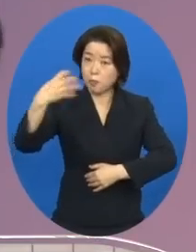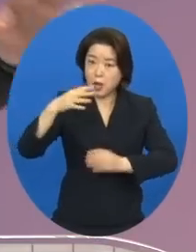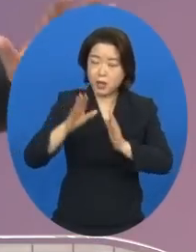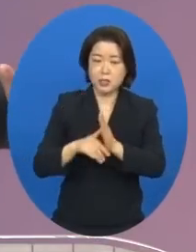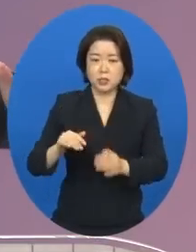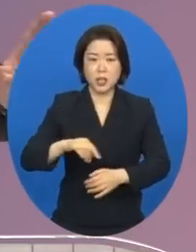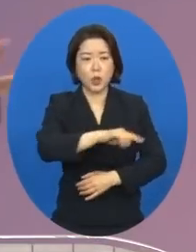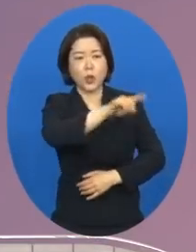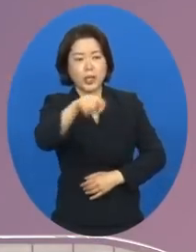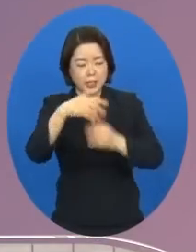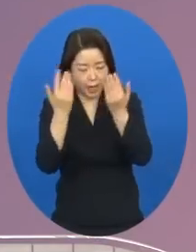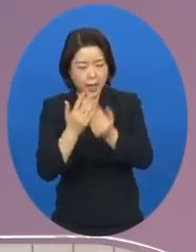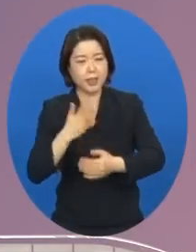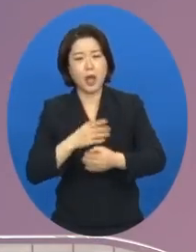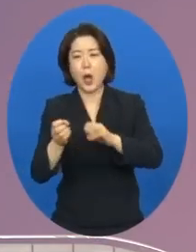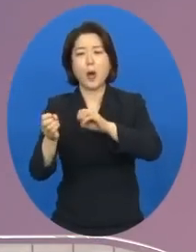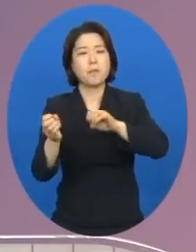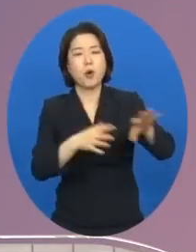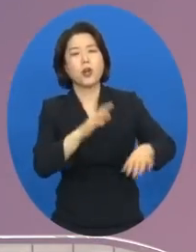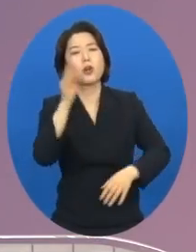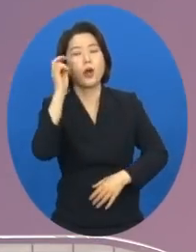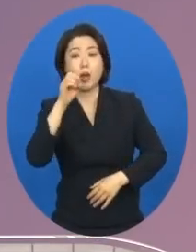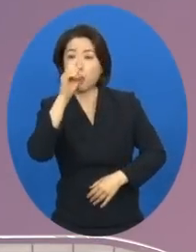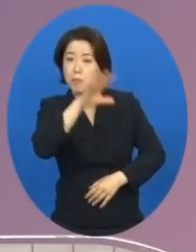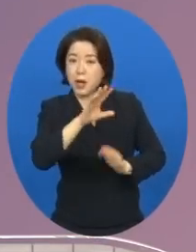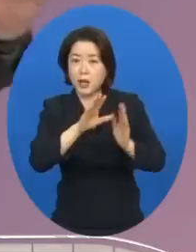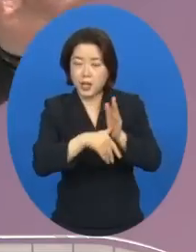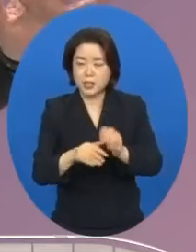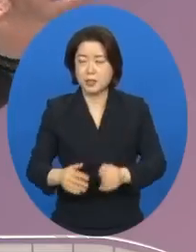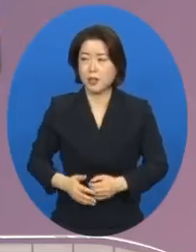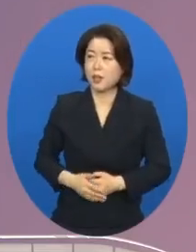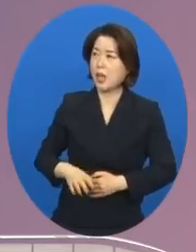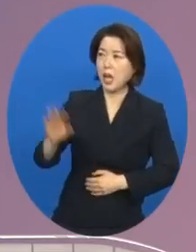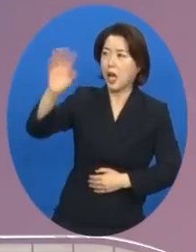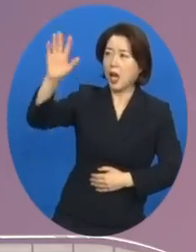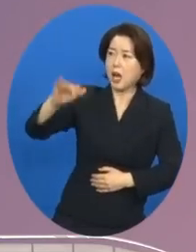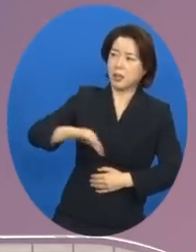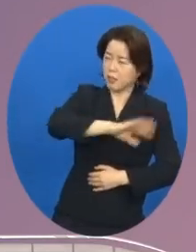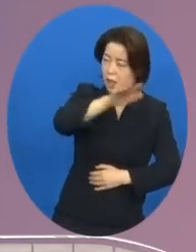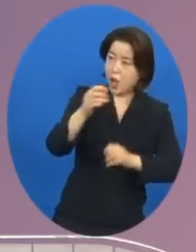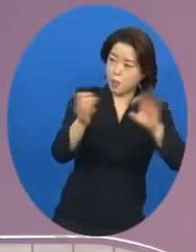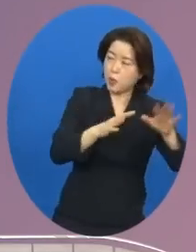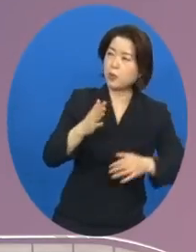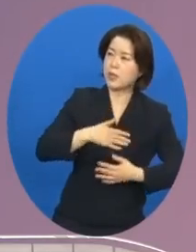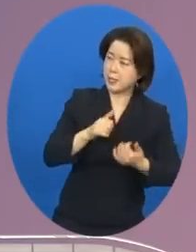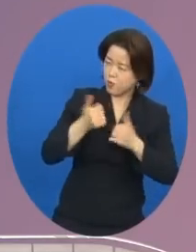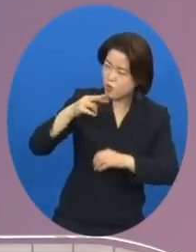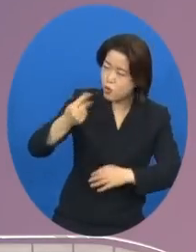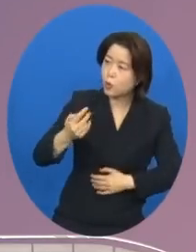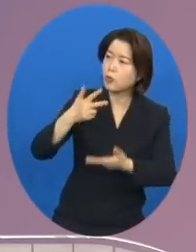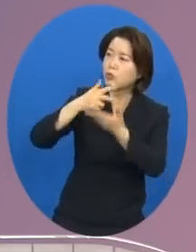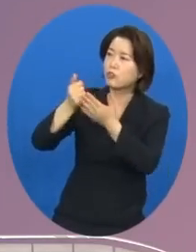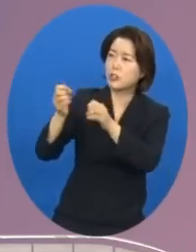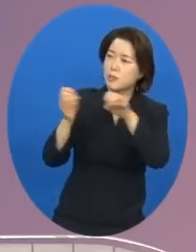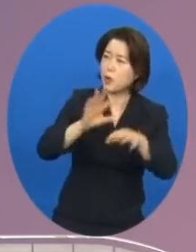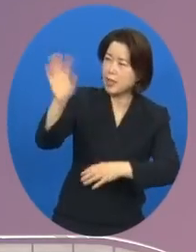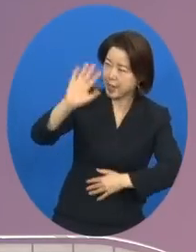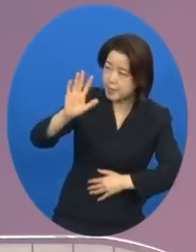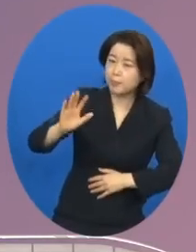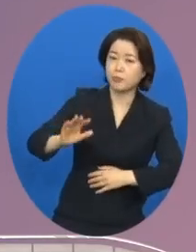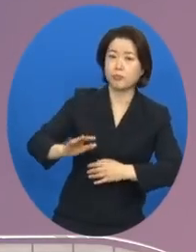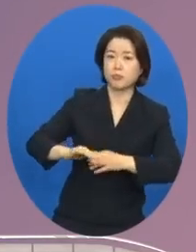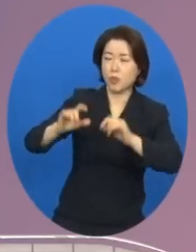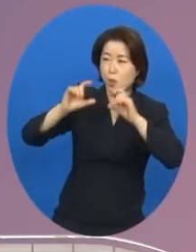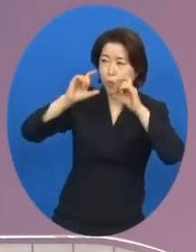다 나를 버릴 것이라 하실 때, 모두 다 버릴지라도 나는 죽을지언정 주님 버리지 않겠습니다,